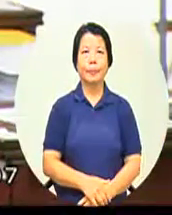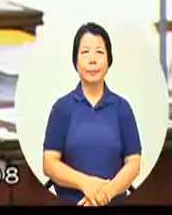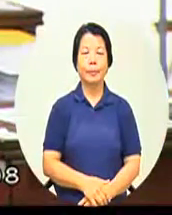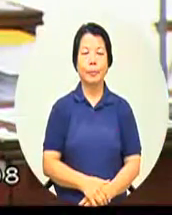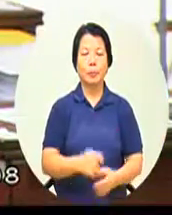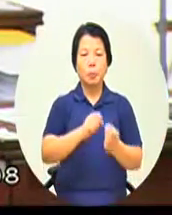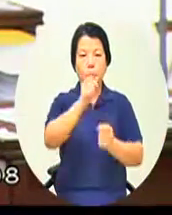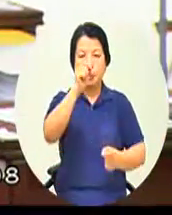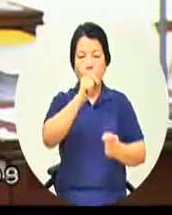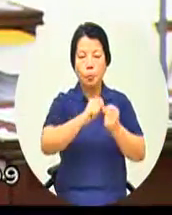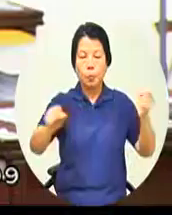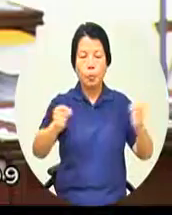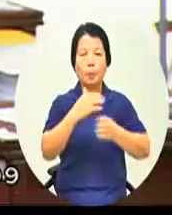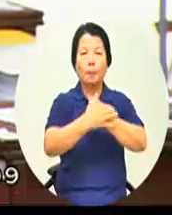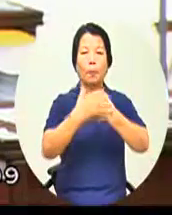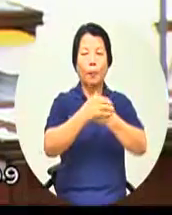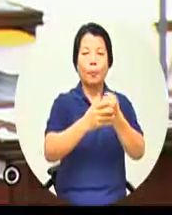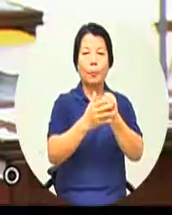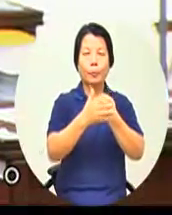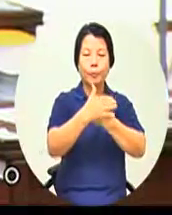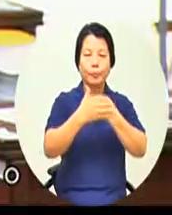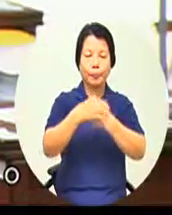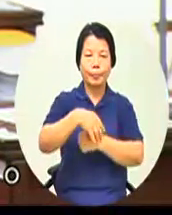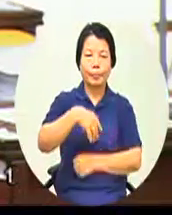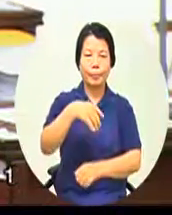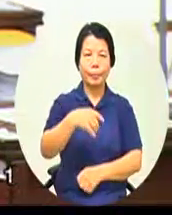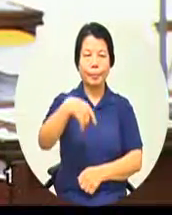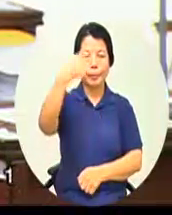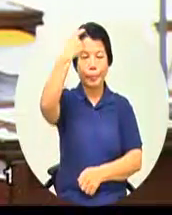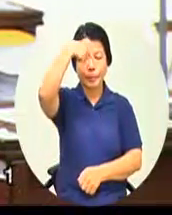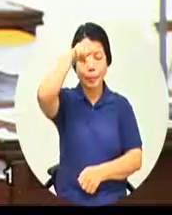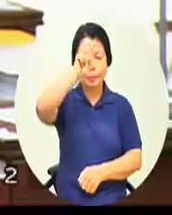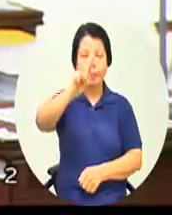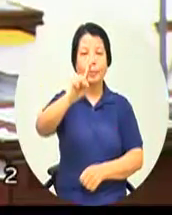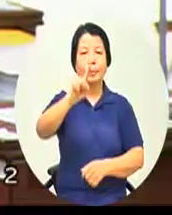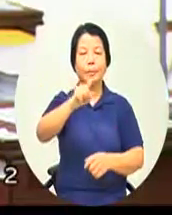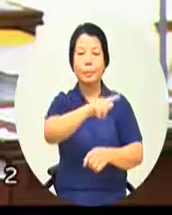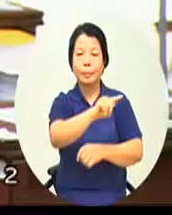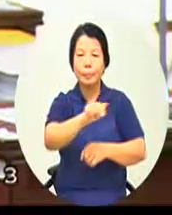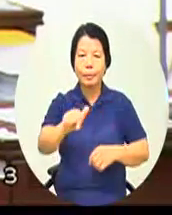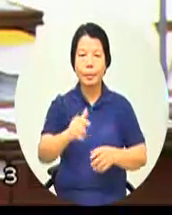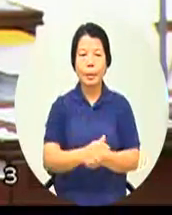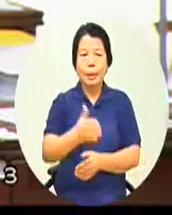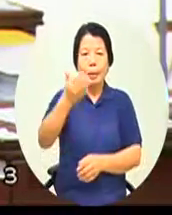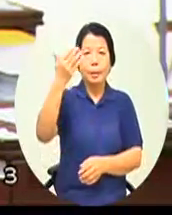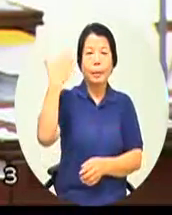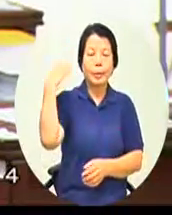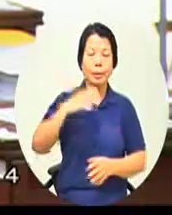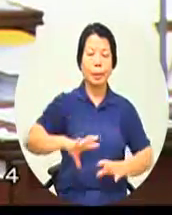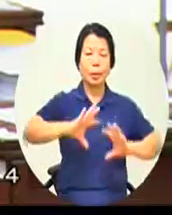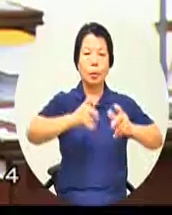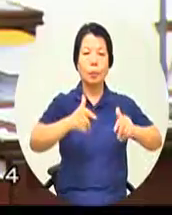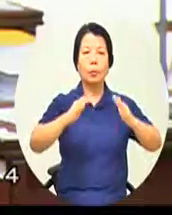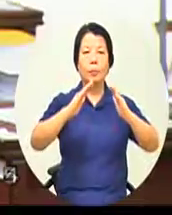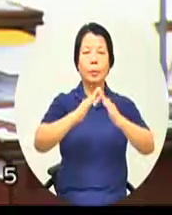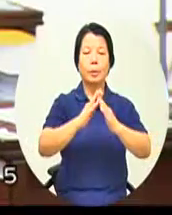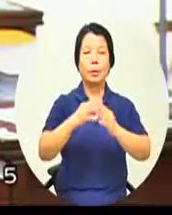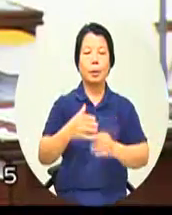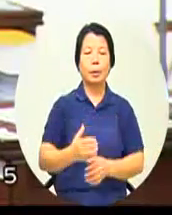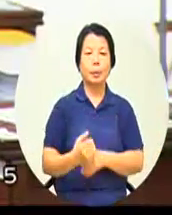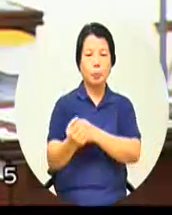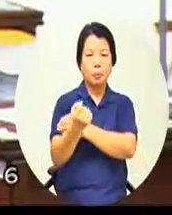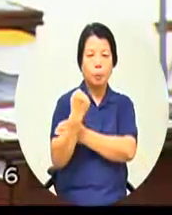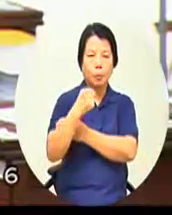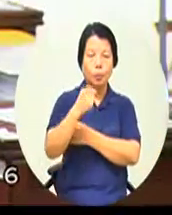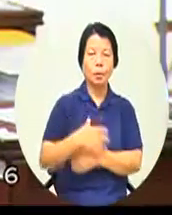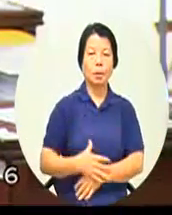远保持一个古迹，对不对？哦，因为遐是官校的队嘛，大个拢是差不多一寡较早嘞，为咱国家拍名，遐是将军